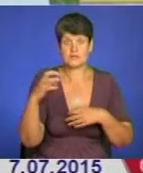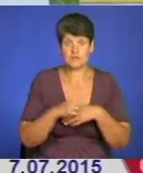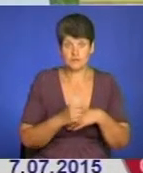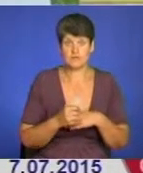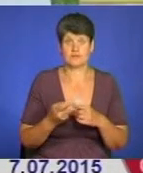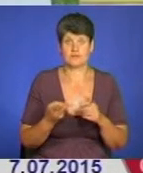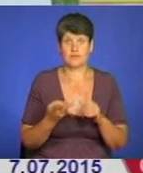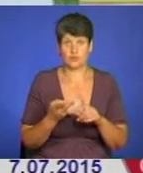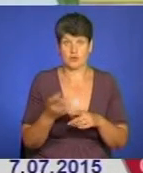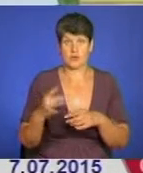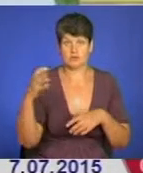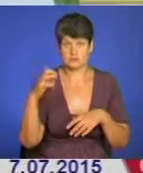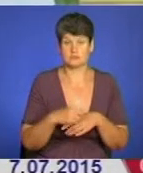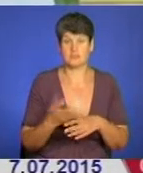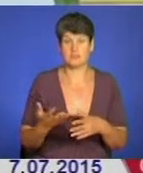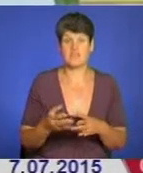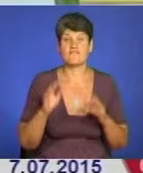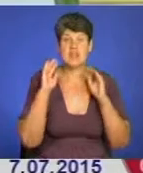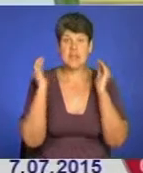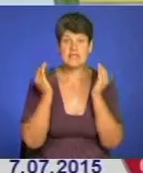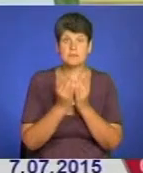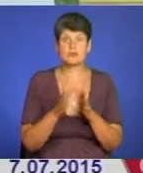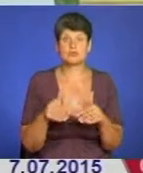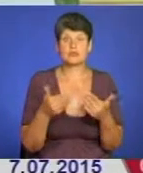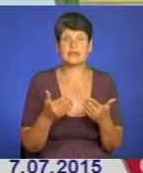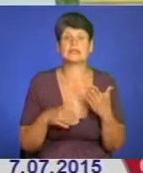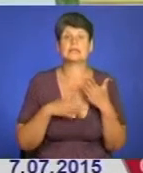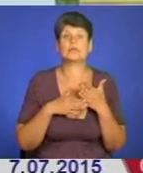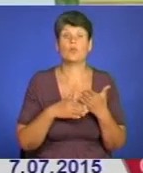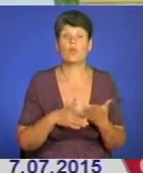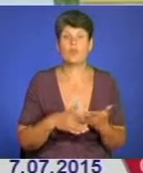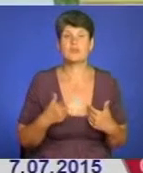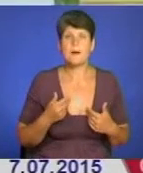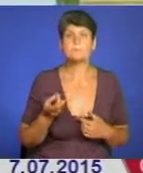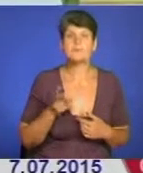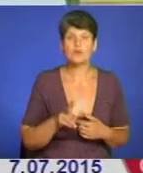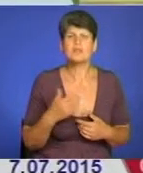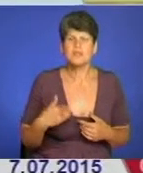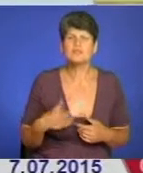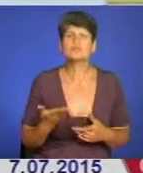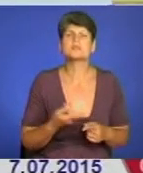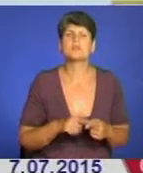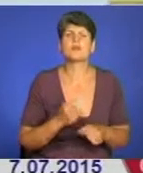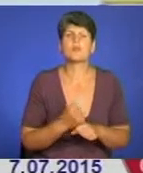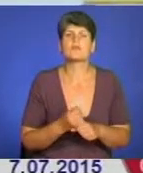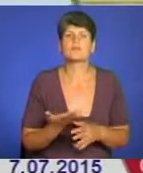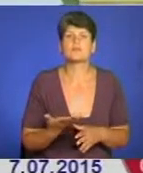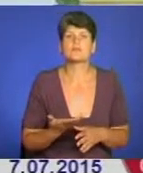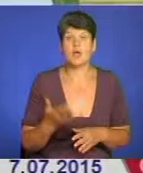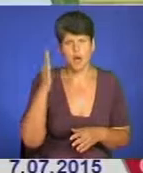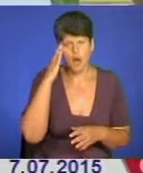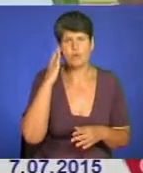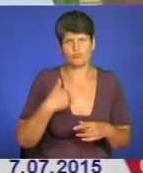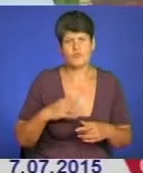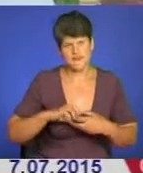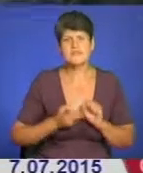вкусила ще раз. І в реанімації йому надана допомога вже. Я приходжу, кажу, ну навіщо ти це робив? Каже, але голову я її